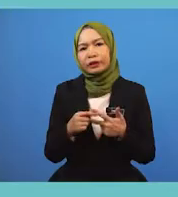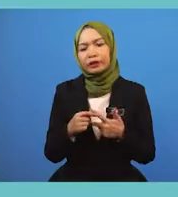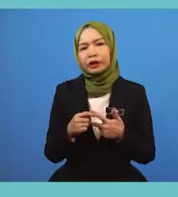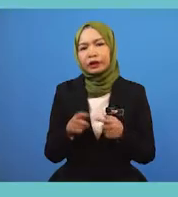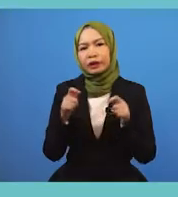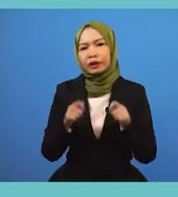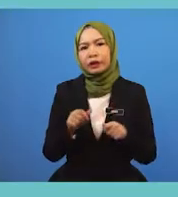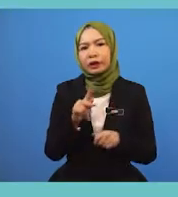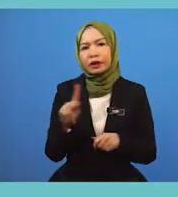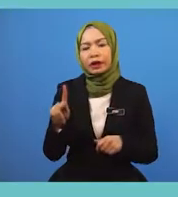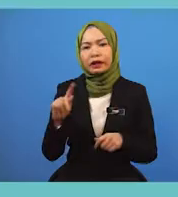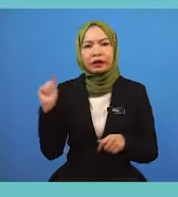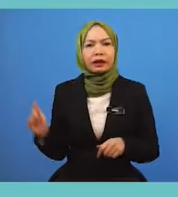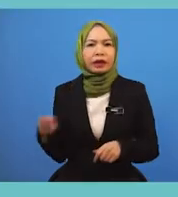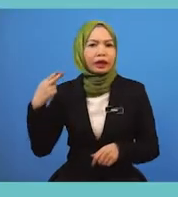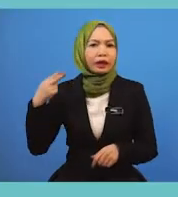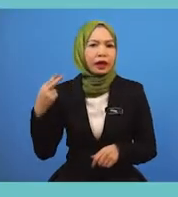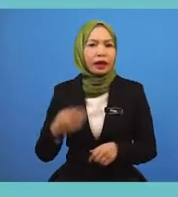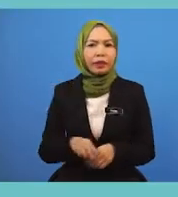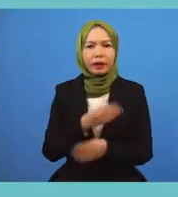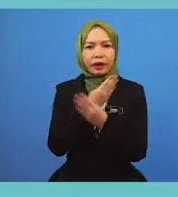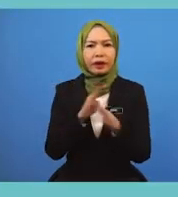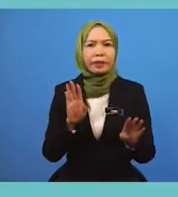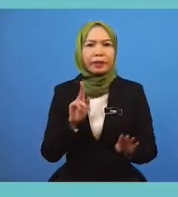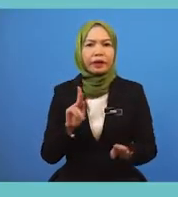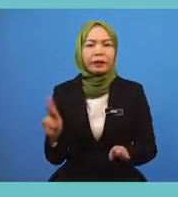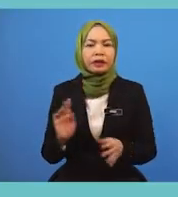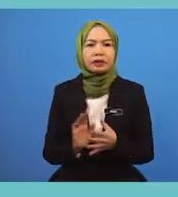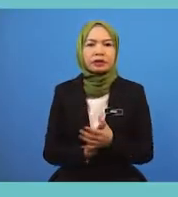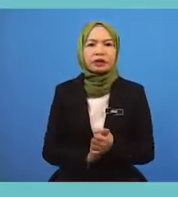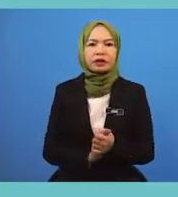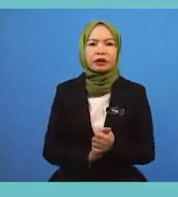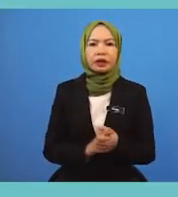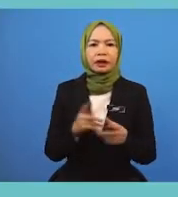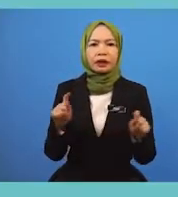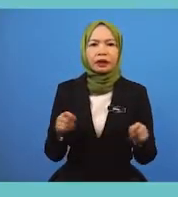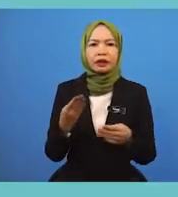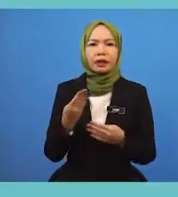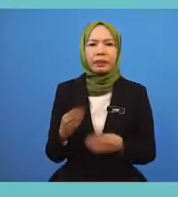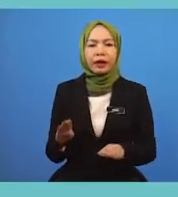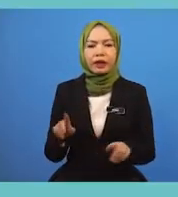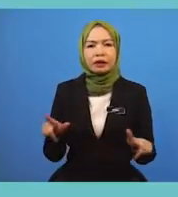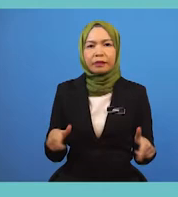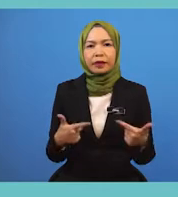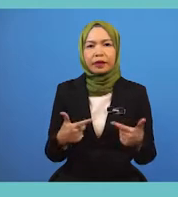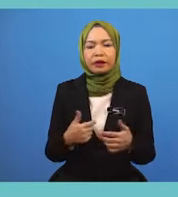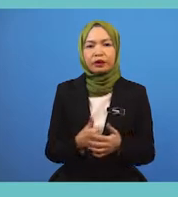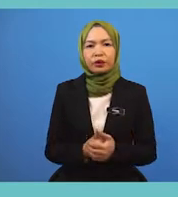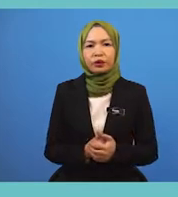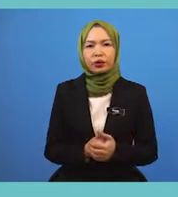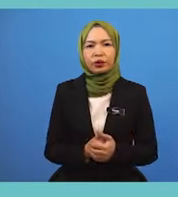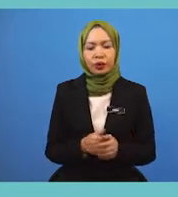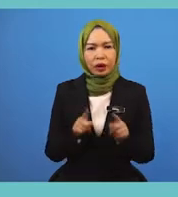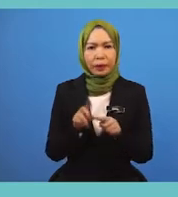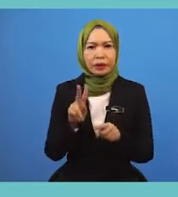haba yang dibebaskan bagi tindak balas yang berlaku. Daripada persamaan termokimia di